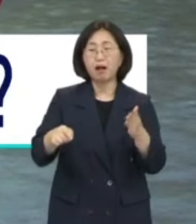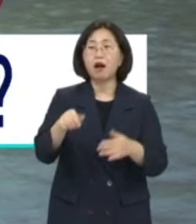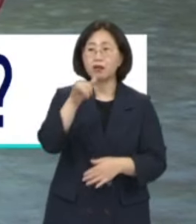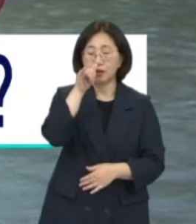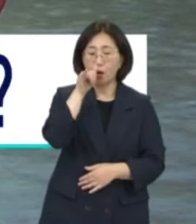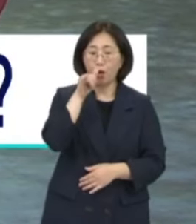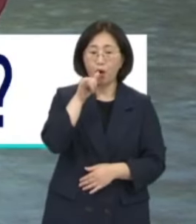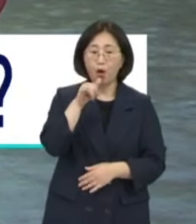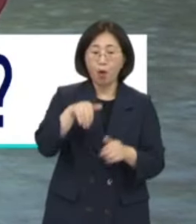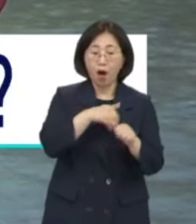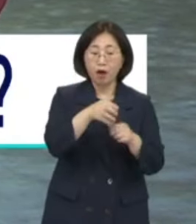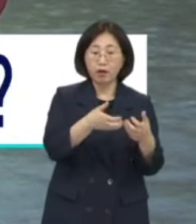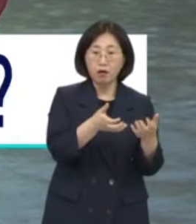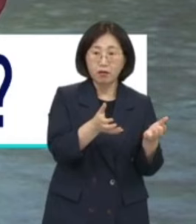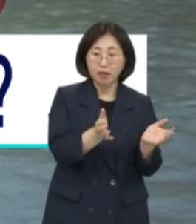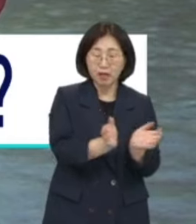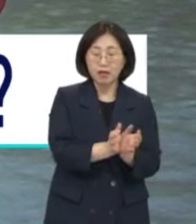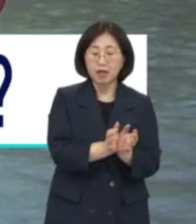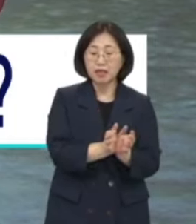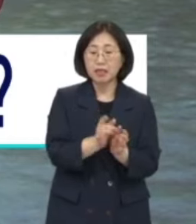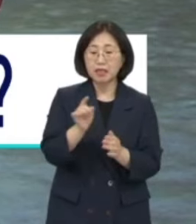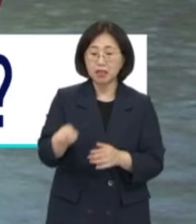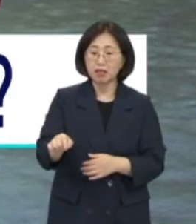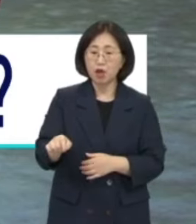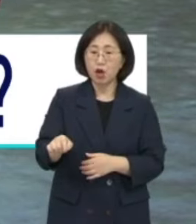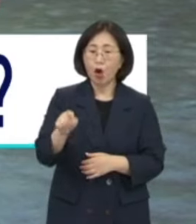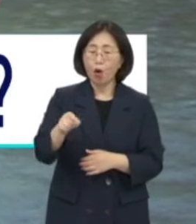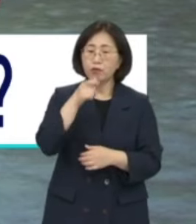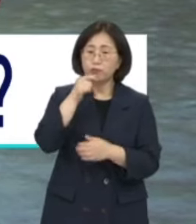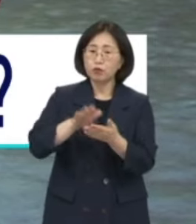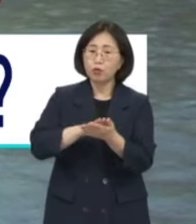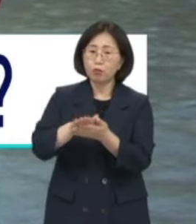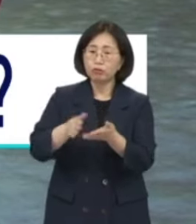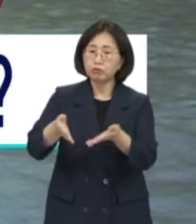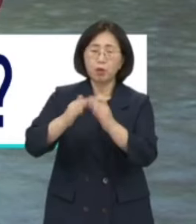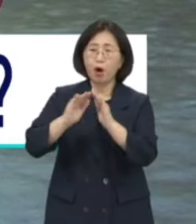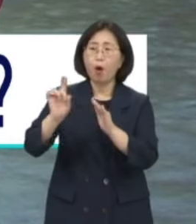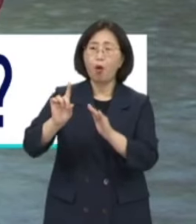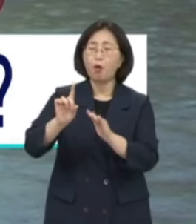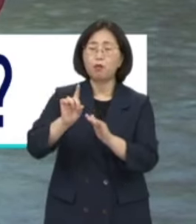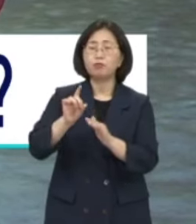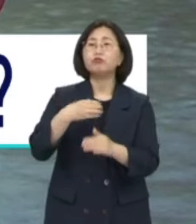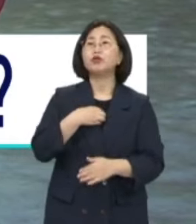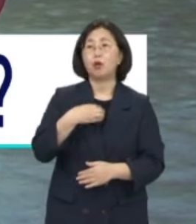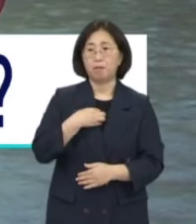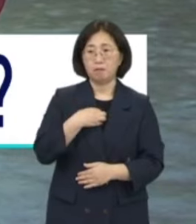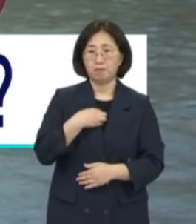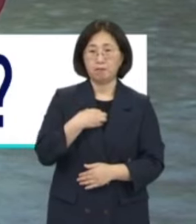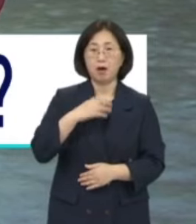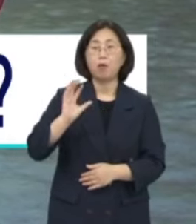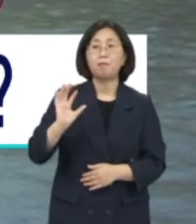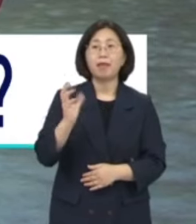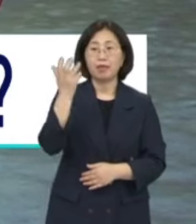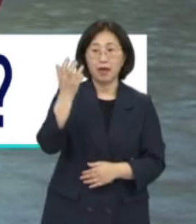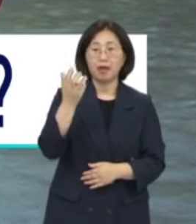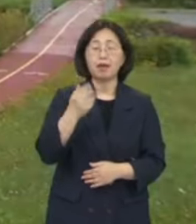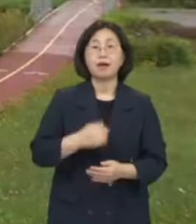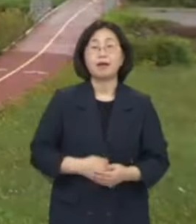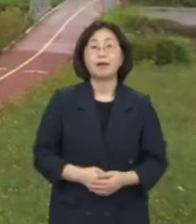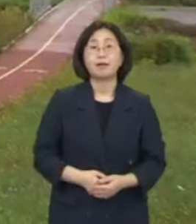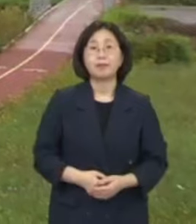환경단체들은 금강환경청이 하천 파괴의 공범으로 전락했다며 반발하고 있습니다. 양정진 기자입니다.